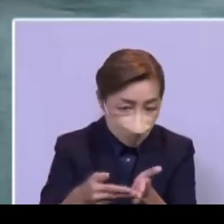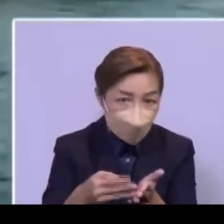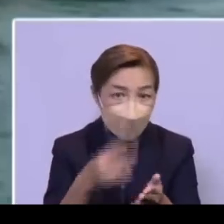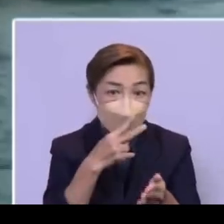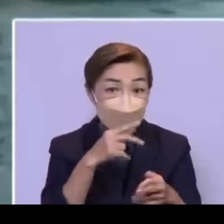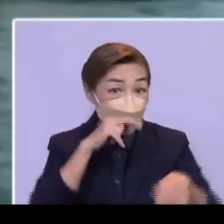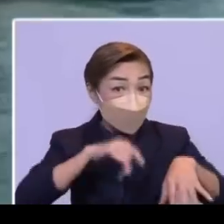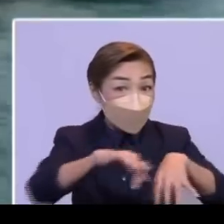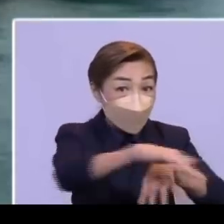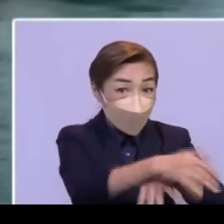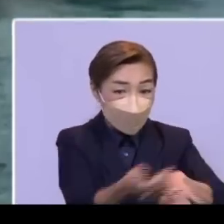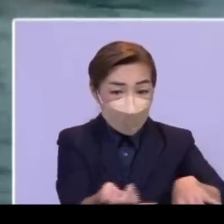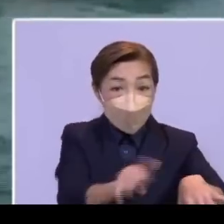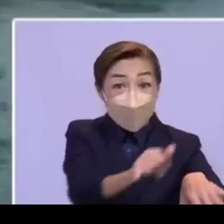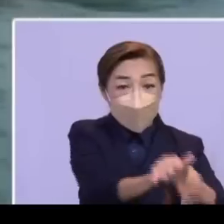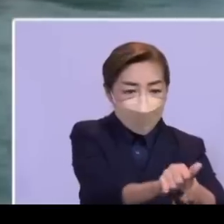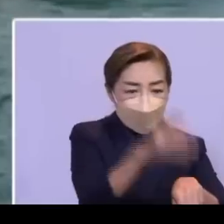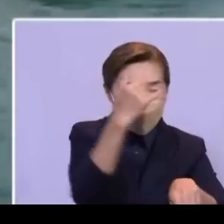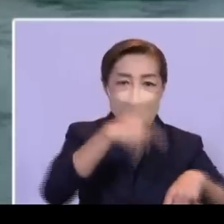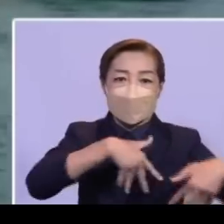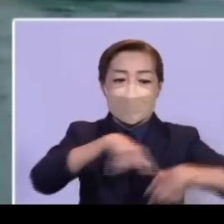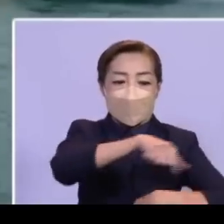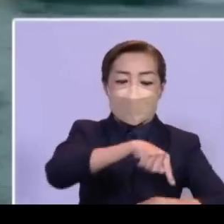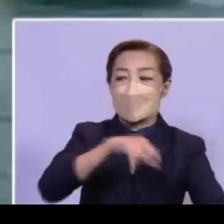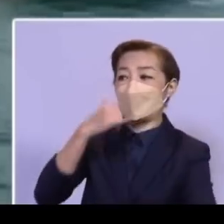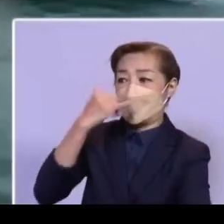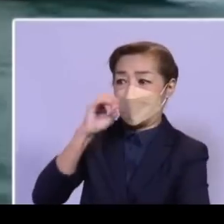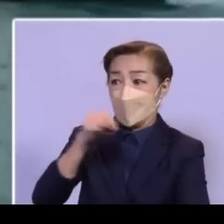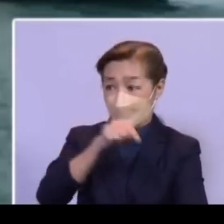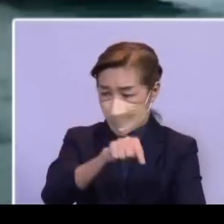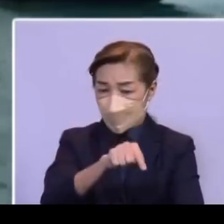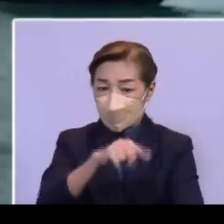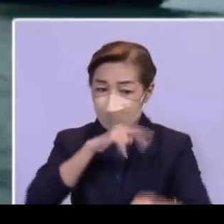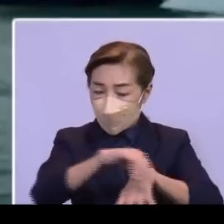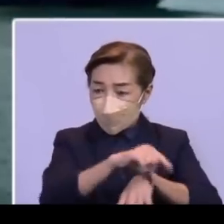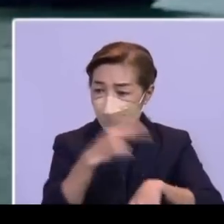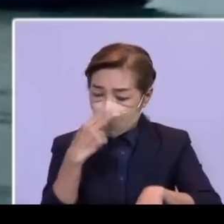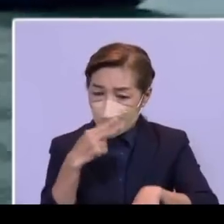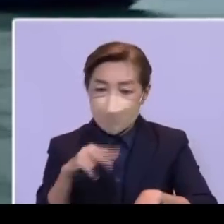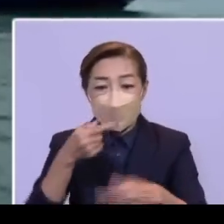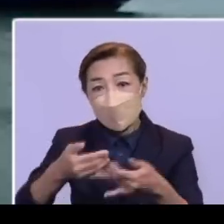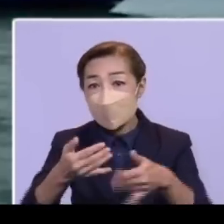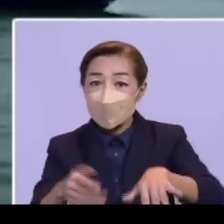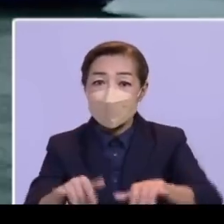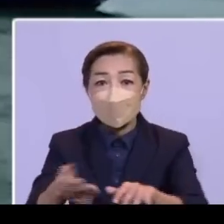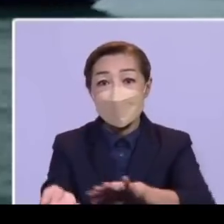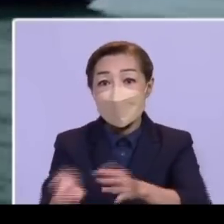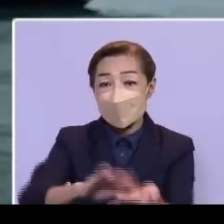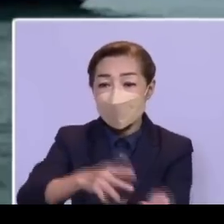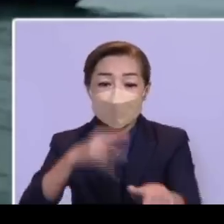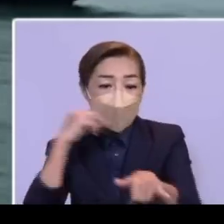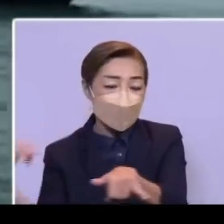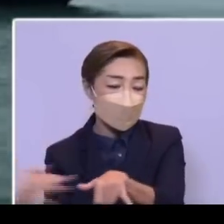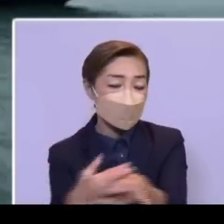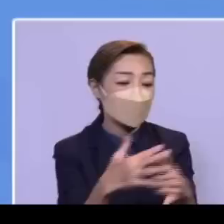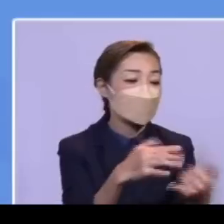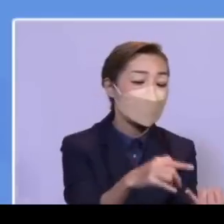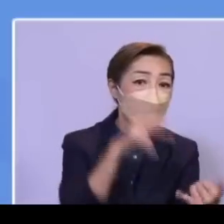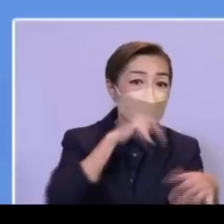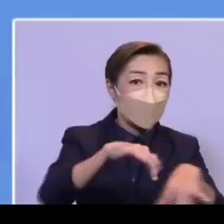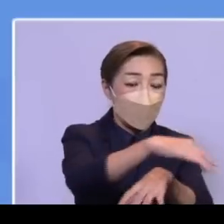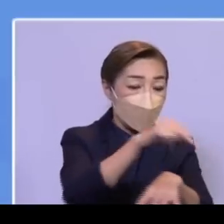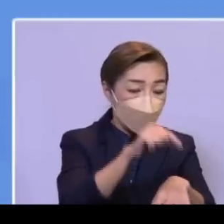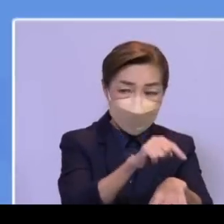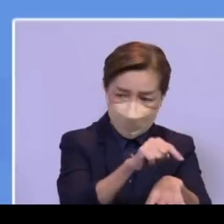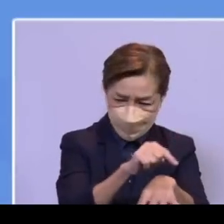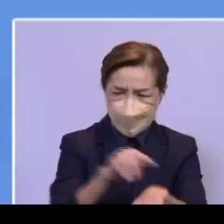ช่วงเช้าที่ผ่านมาหลังจากที่ชาวบ้านนะคะแจ้งมาว่าพบศพถูกน้ำทะเลทรัพย์มาเกอยู่ที่ชายหาดบนเกาะเสม็ด